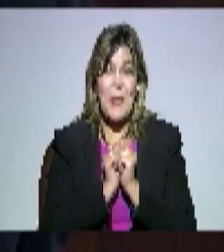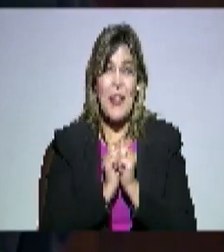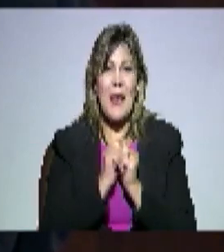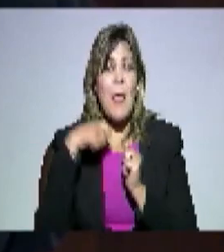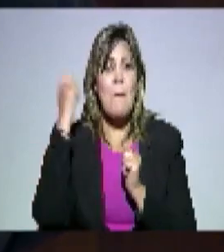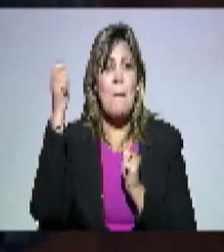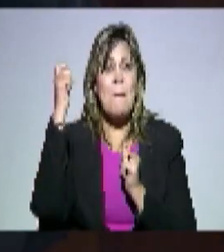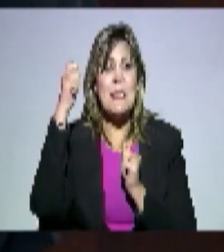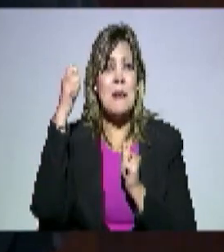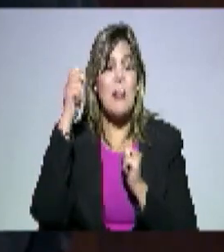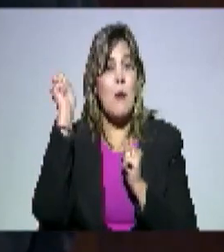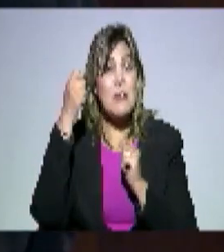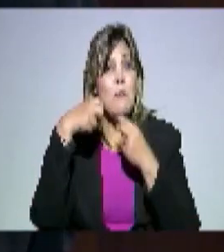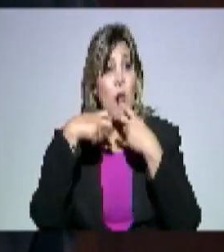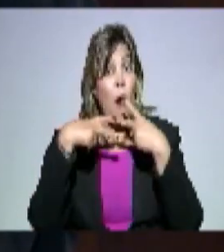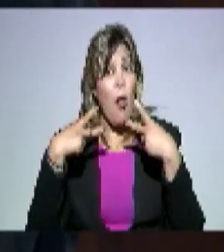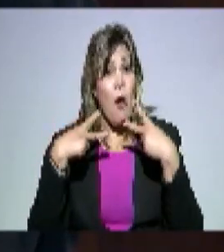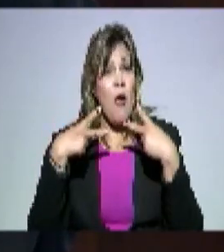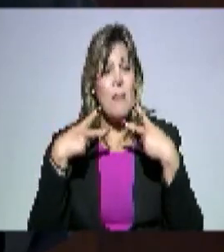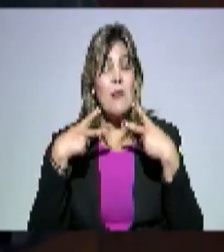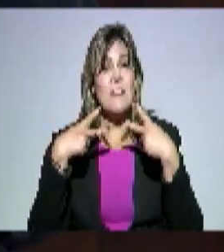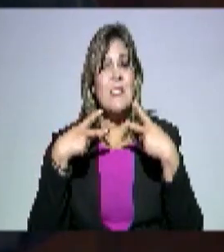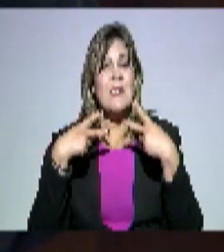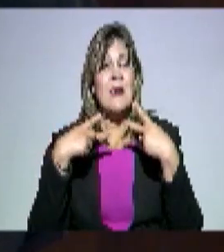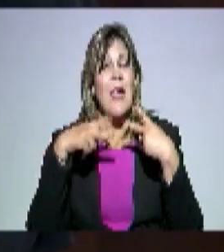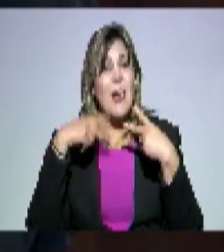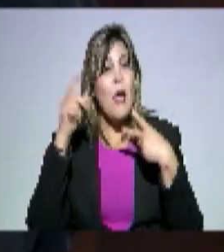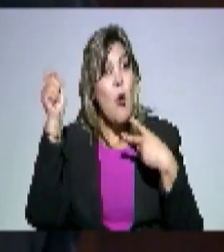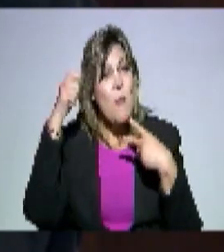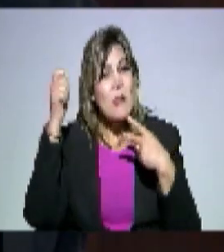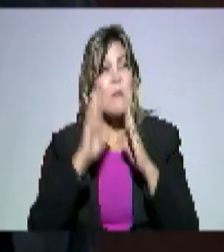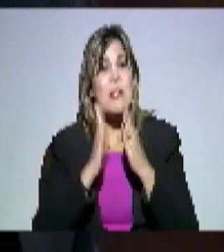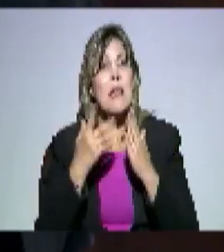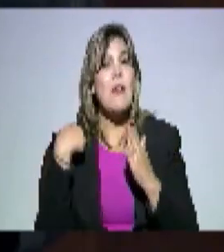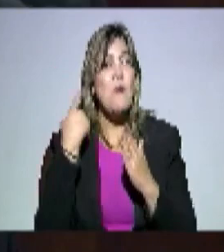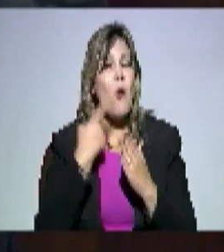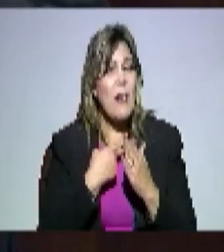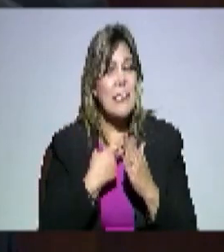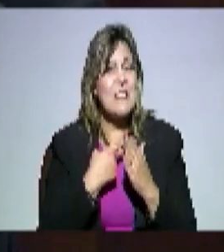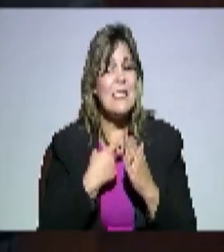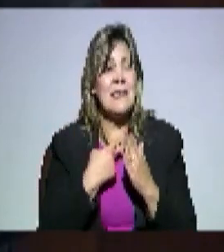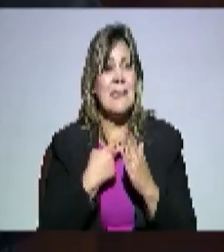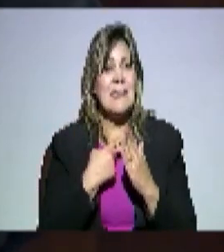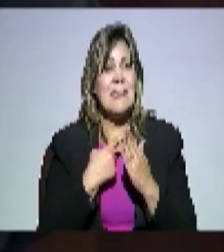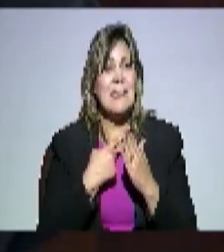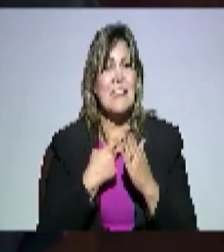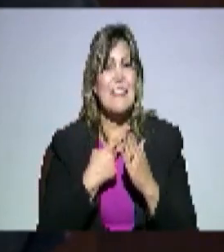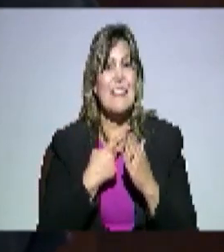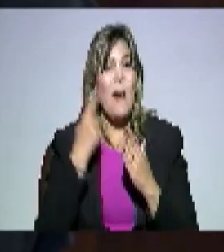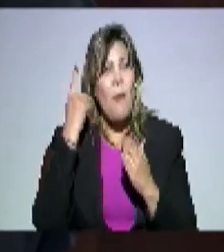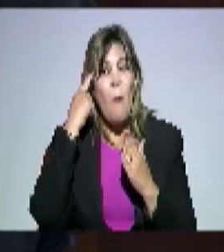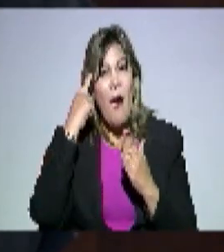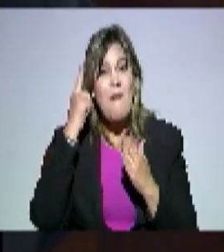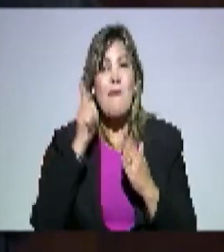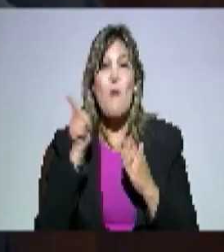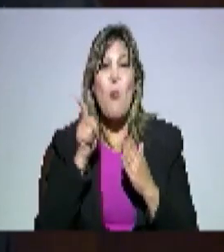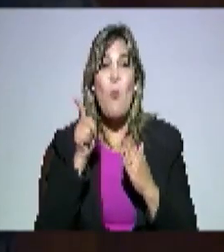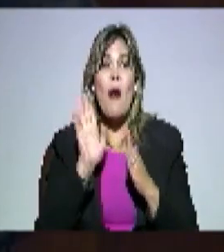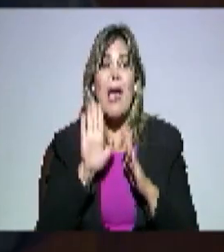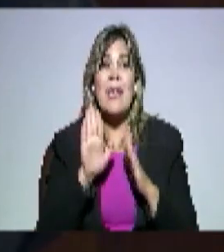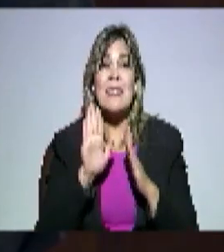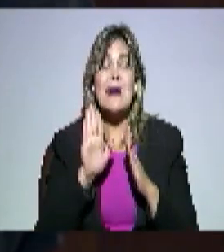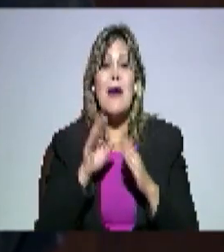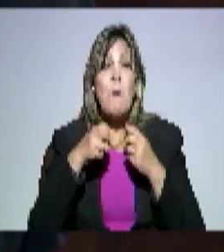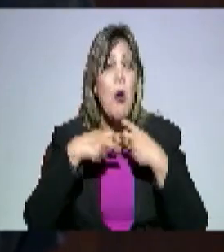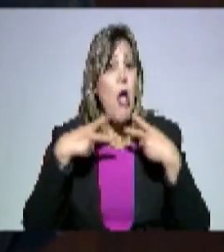بمزامير خلص المزامير بتاعه الاجبيه وخش على مزامير الكتاب المقدس و عرفنا كده انه كان لما